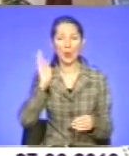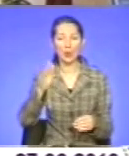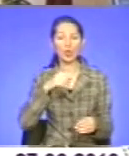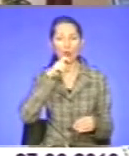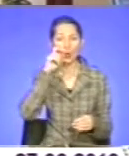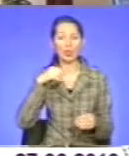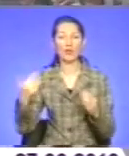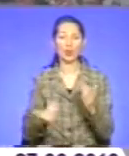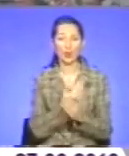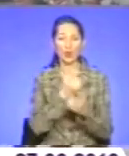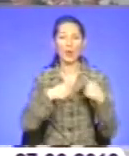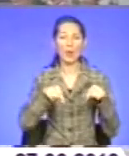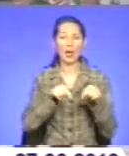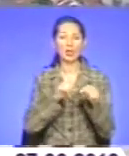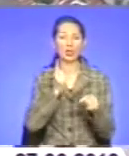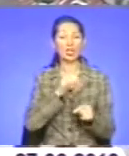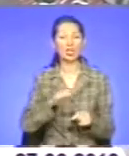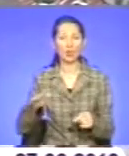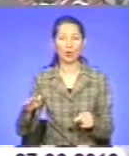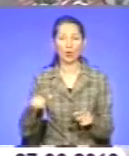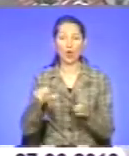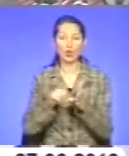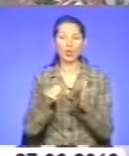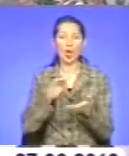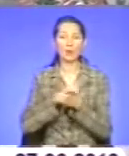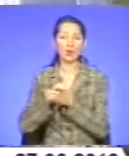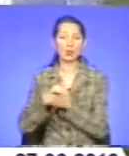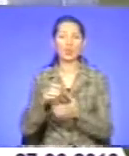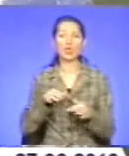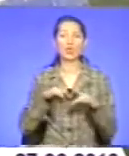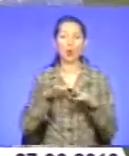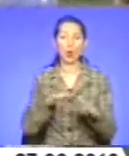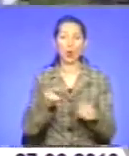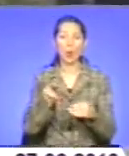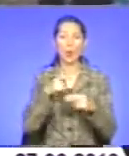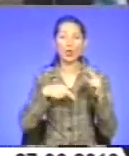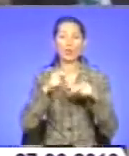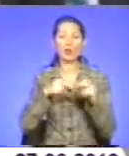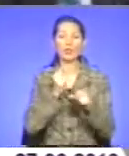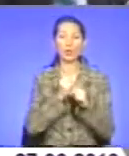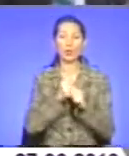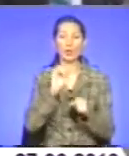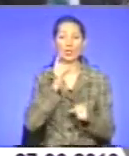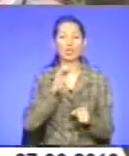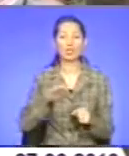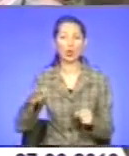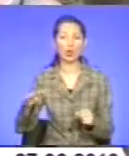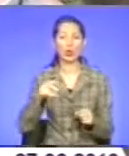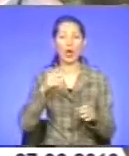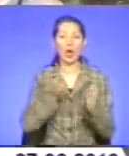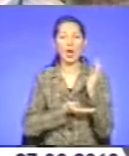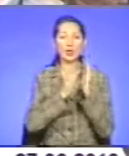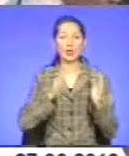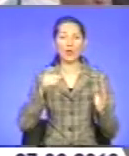садочків. Учасники виїзного засідання ознайомилися з ходом ремонтно-будівельних робіт у дитячому садочку «Лісова казка» села